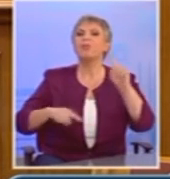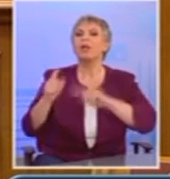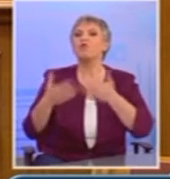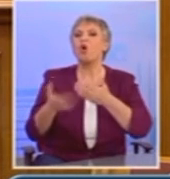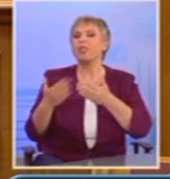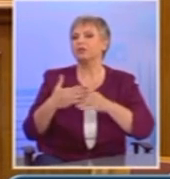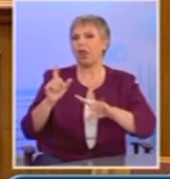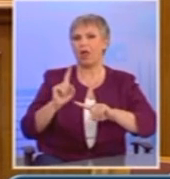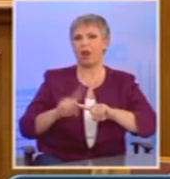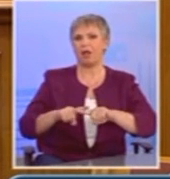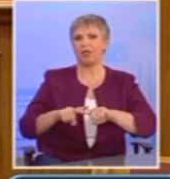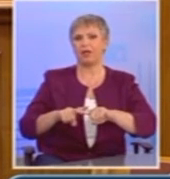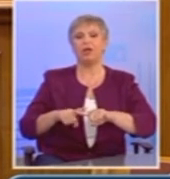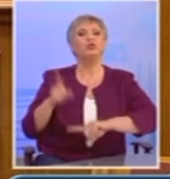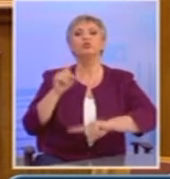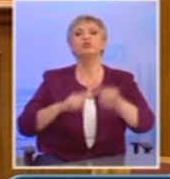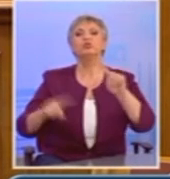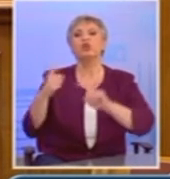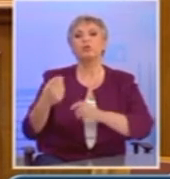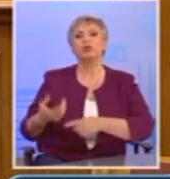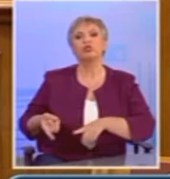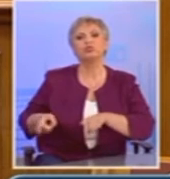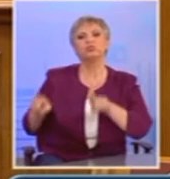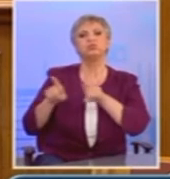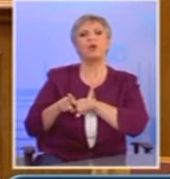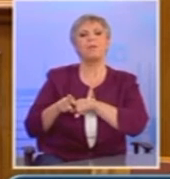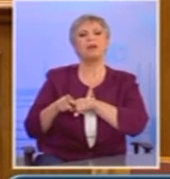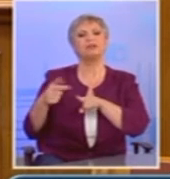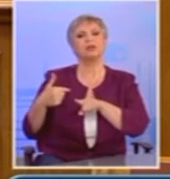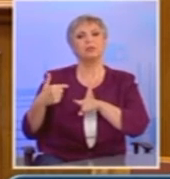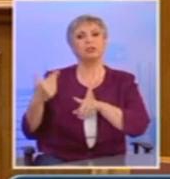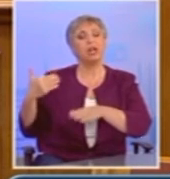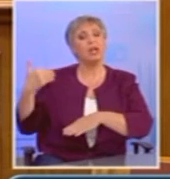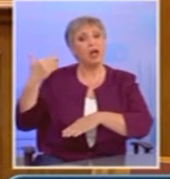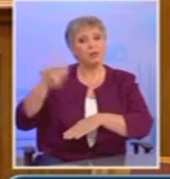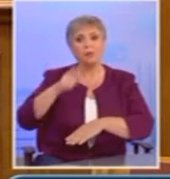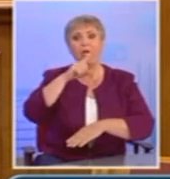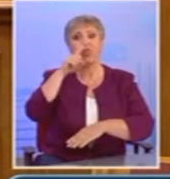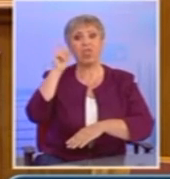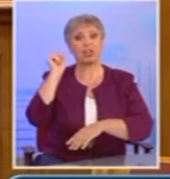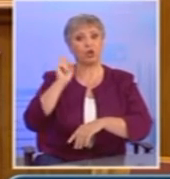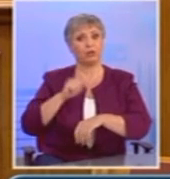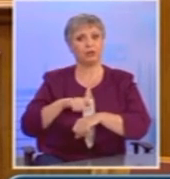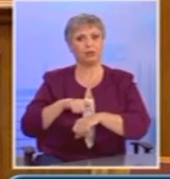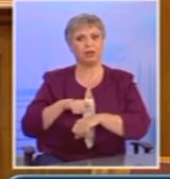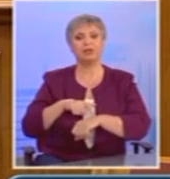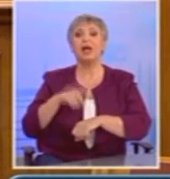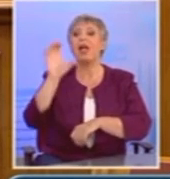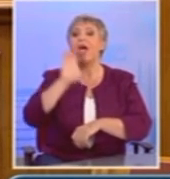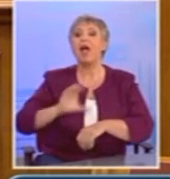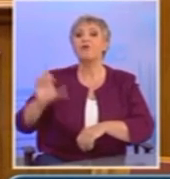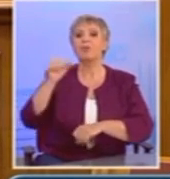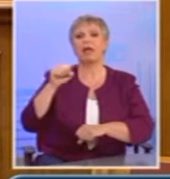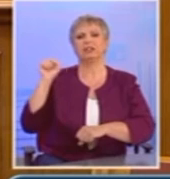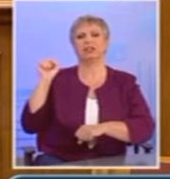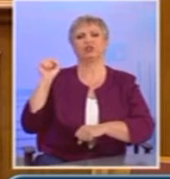Ελλάδα? Ποιος στάθηκε πλάι μας, κύριε Πρωθυπουργέ, όλο αυτό το διάστημα στις δύσκολες ώρες? Οι Ευρωπαίοι Σοσιαλιστές,